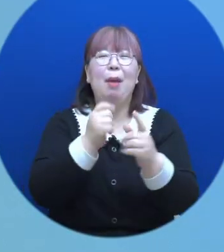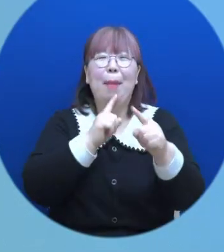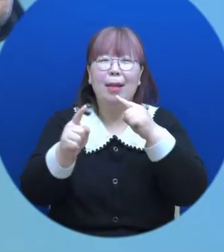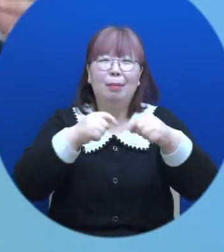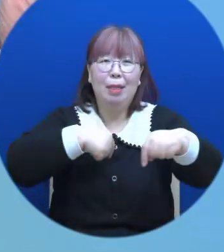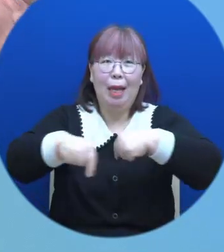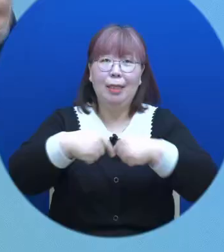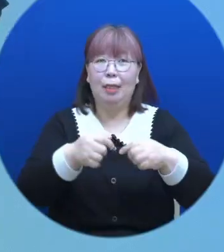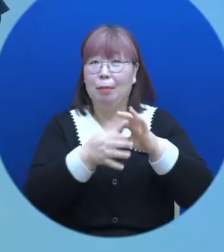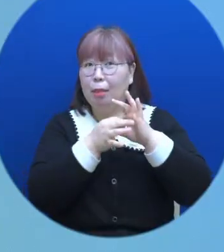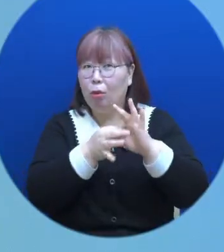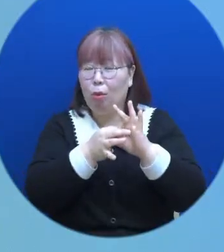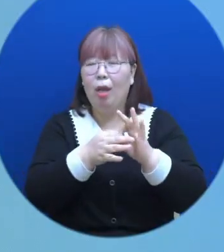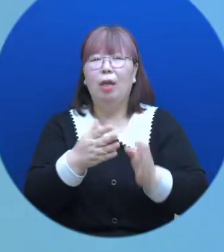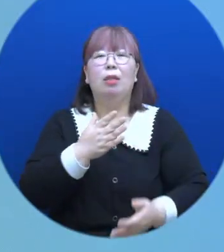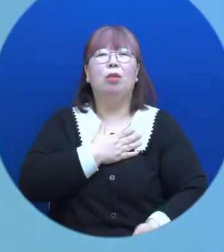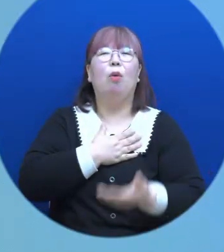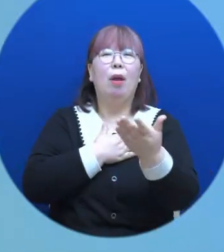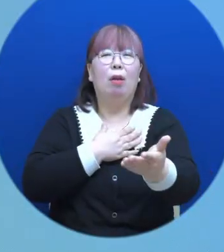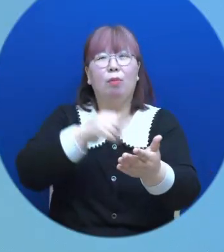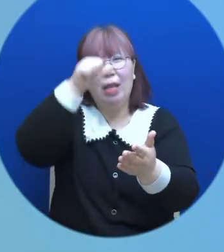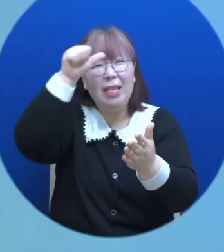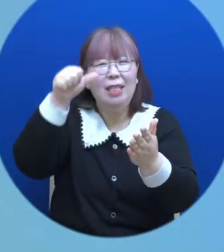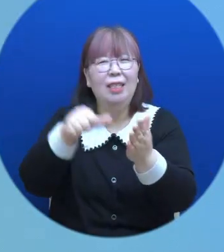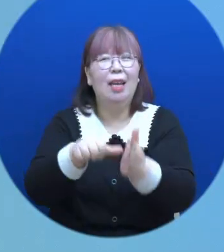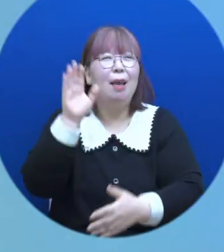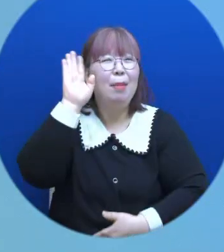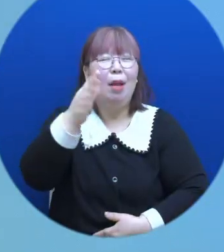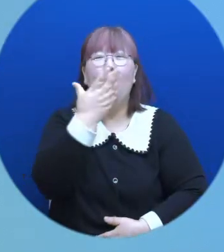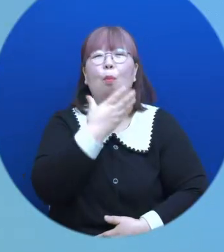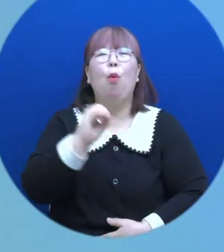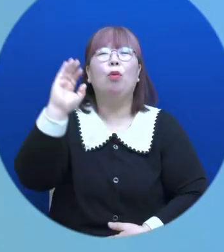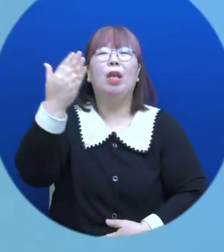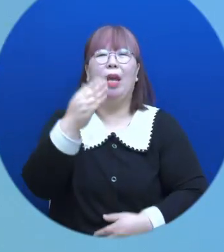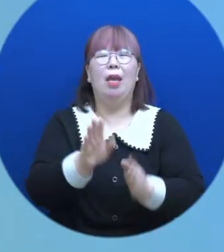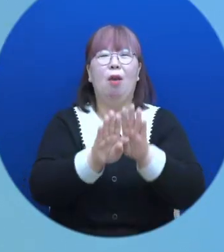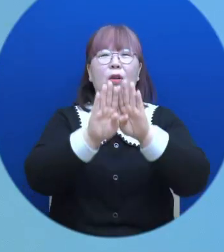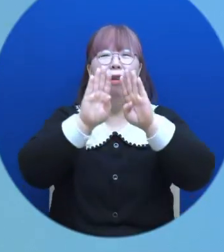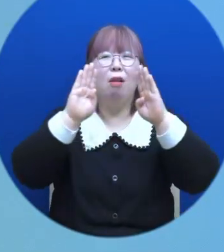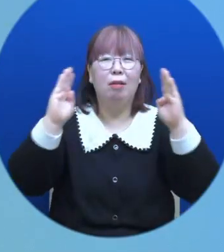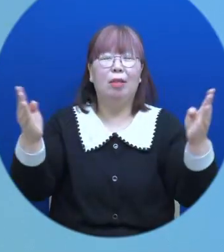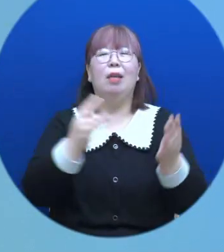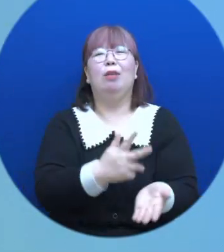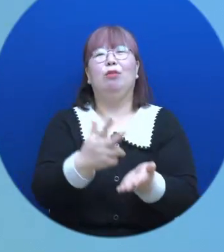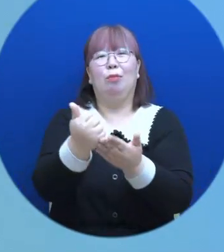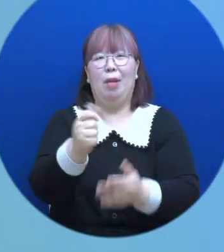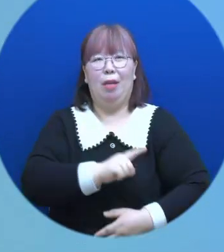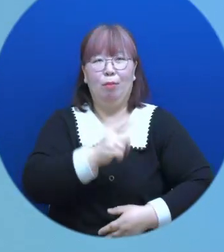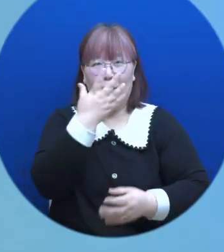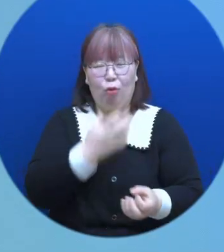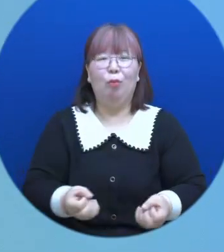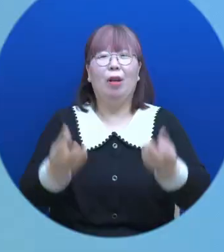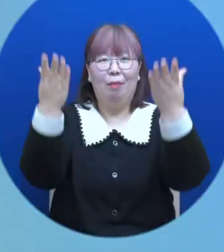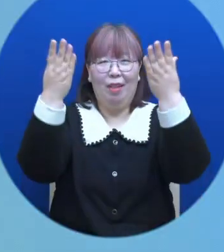받아 말씀대로 저와 여러분의 인생의 미래가 복되게 열려질 수 있기를 주의 이름으로